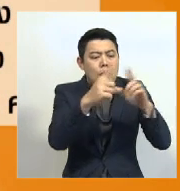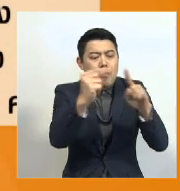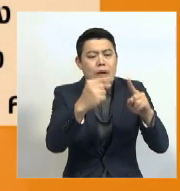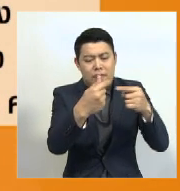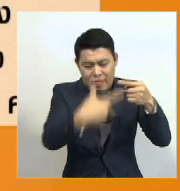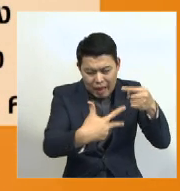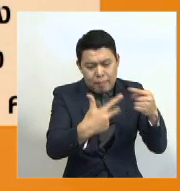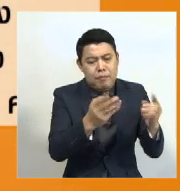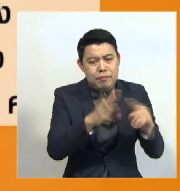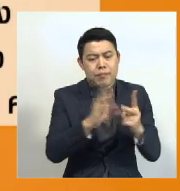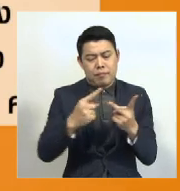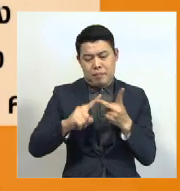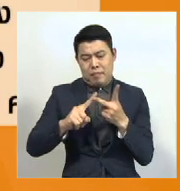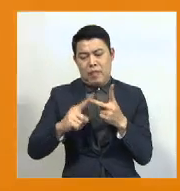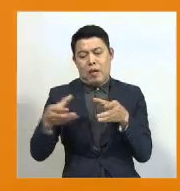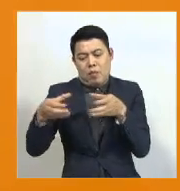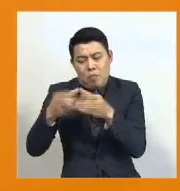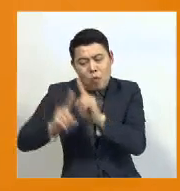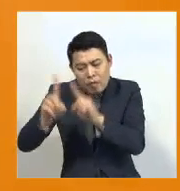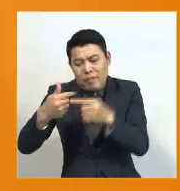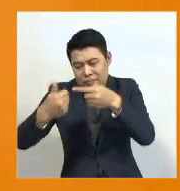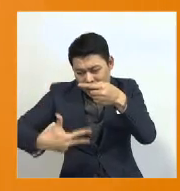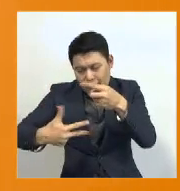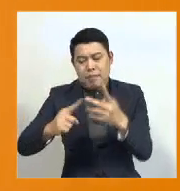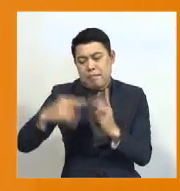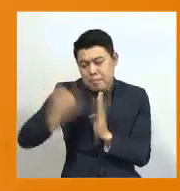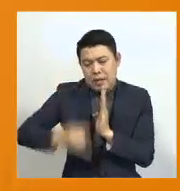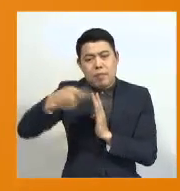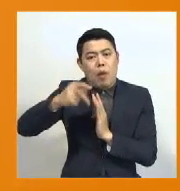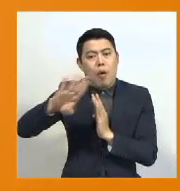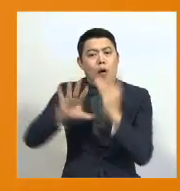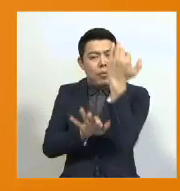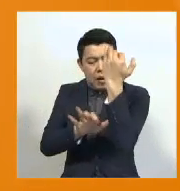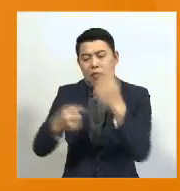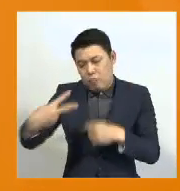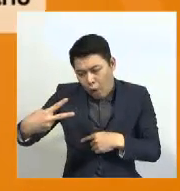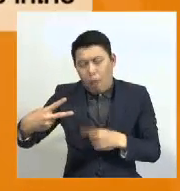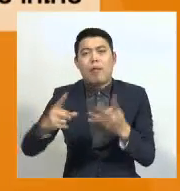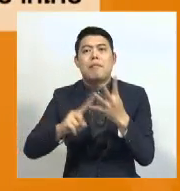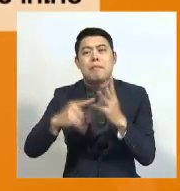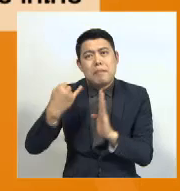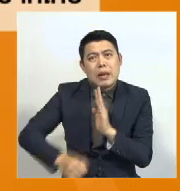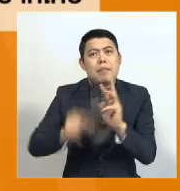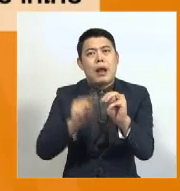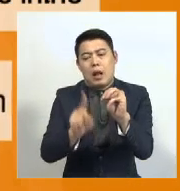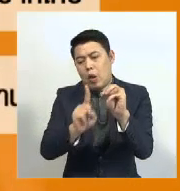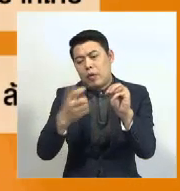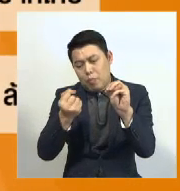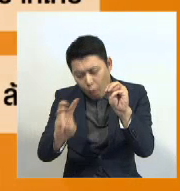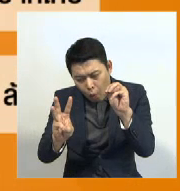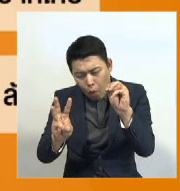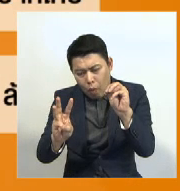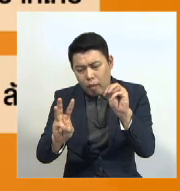คดีคดีนายธนาธรถือหุ้นสื่ออีก3คดีคดีผิดพรบคอมพิวเตอร์2คดีนะครับคดีผิดมาตรา